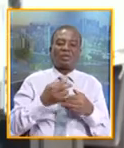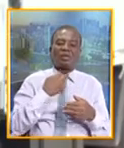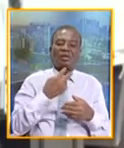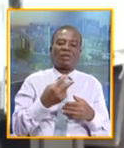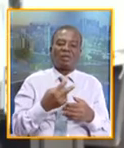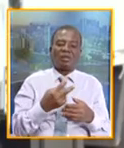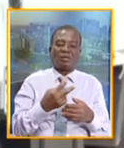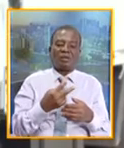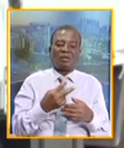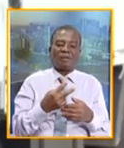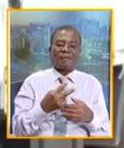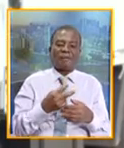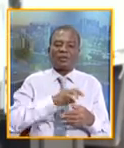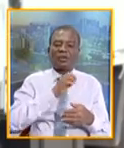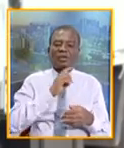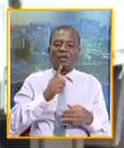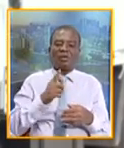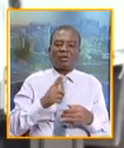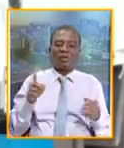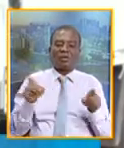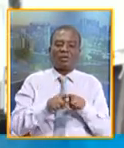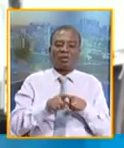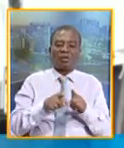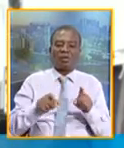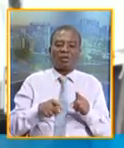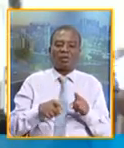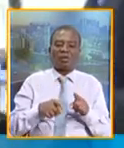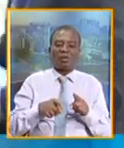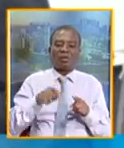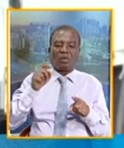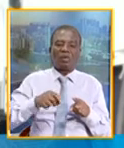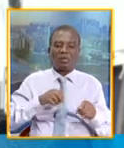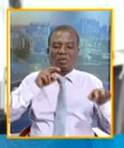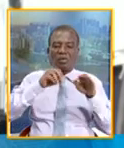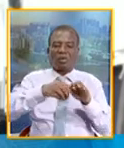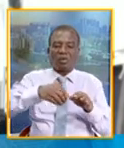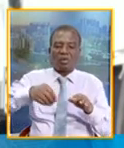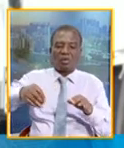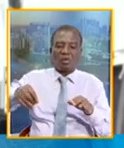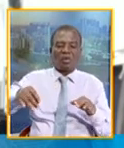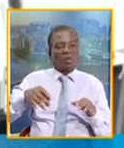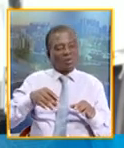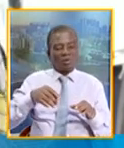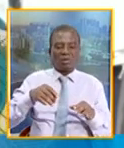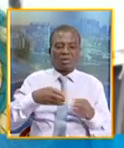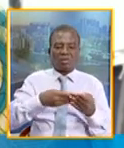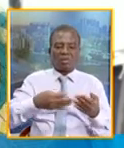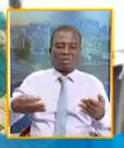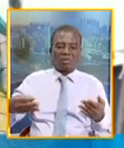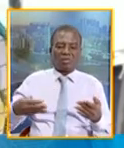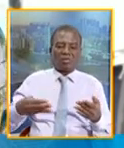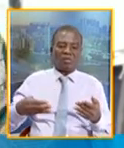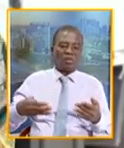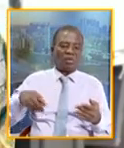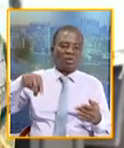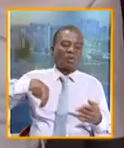vous promettent d'utiliser comme il se doit les intrants et les petits matériels